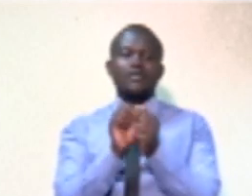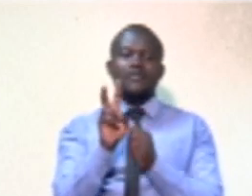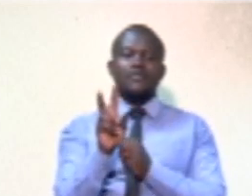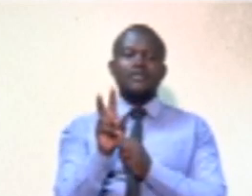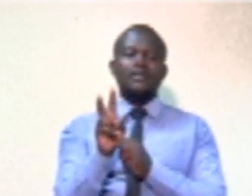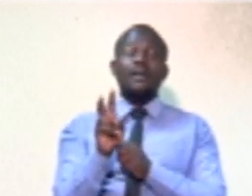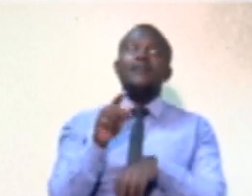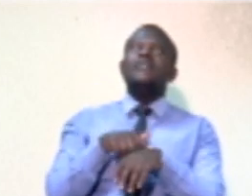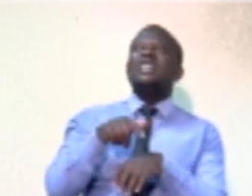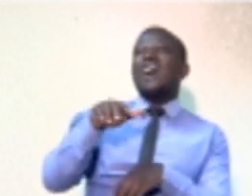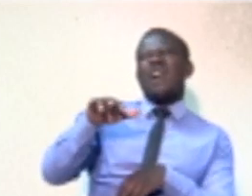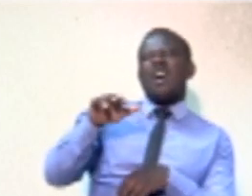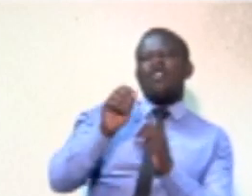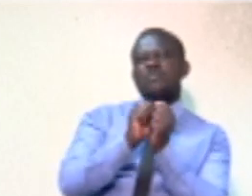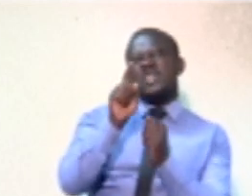Saa 11 zagera